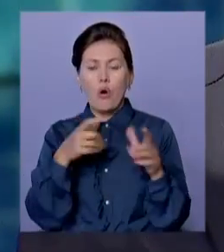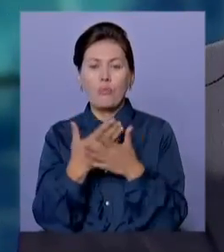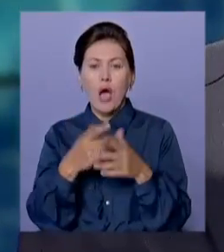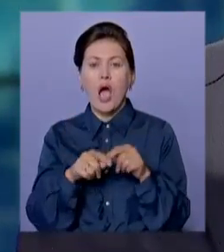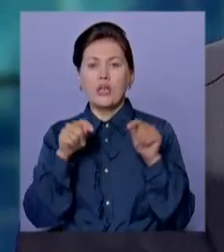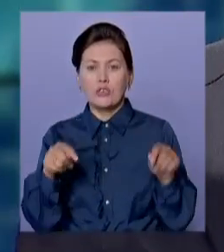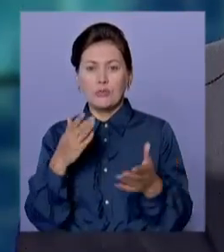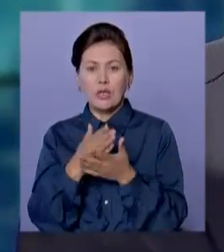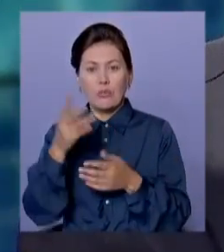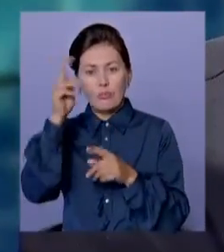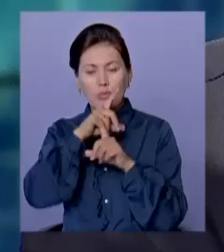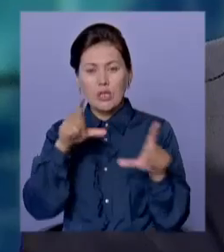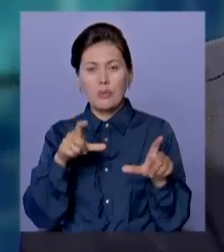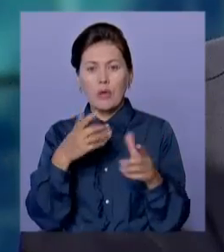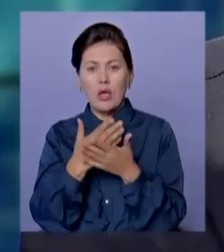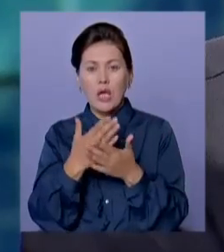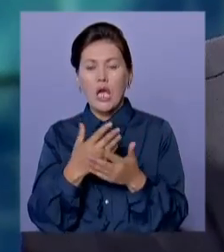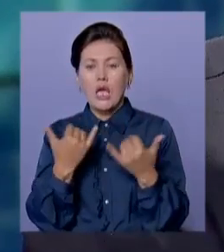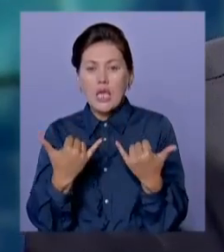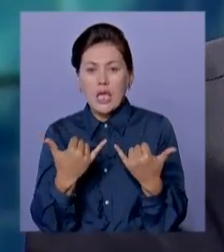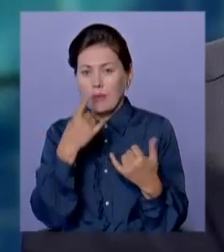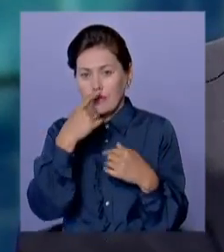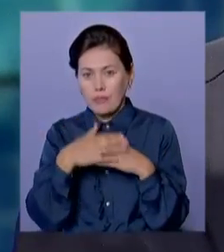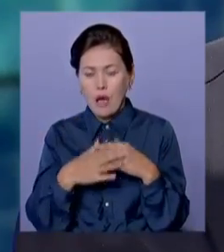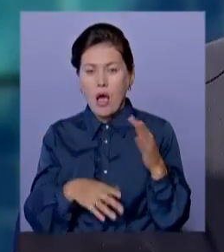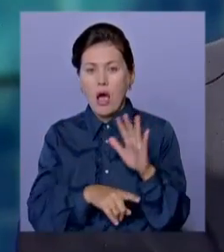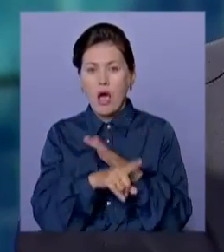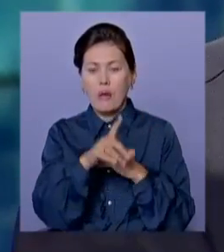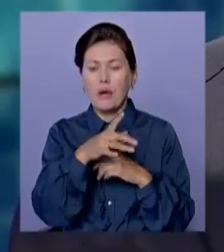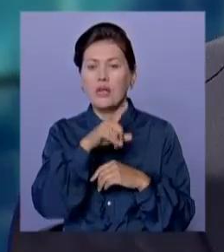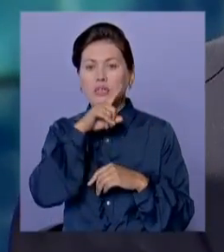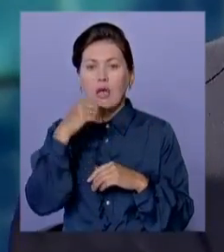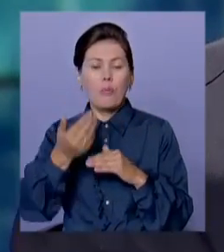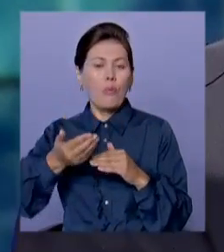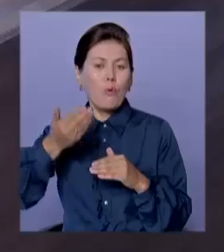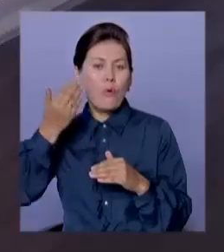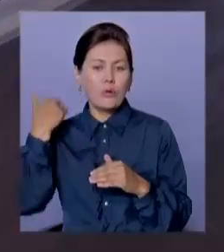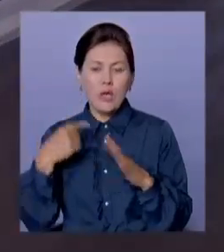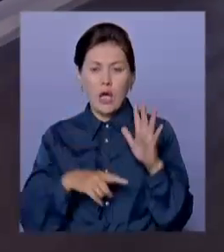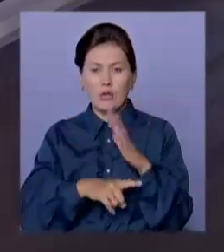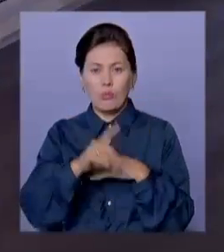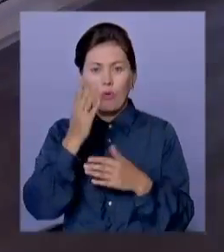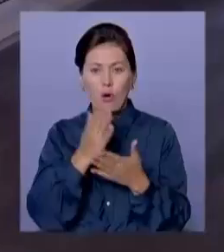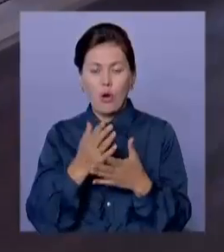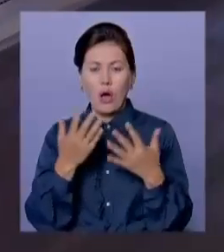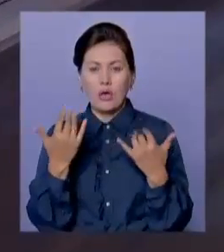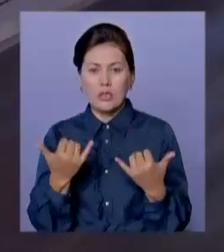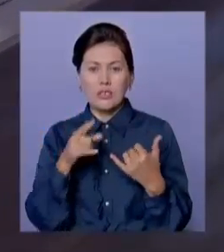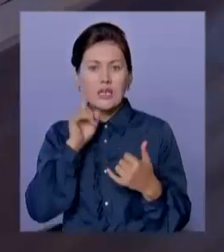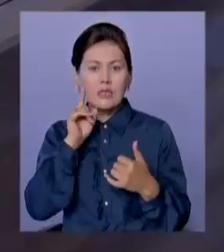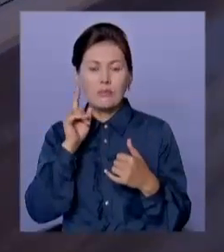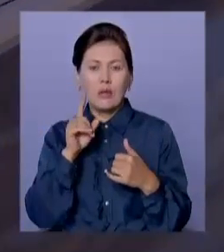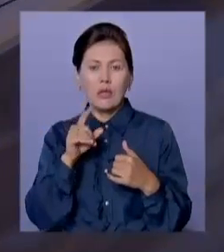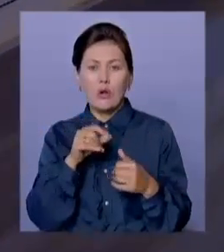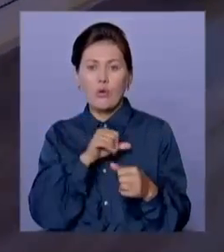ашылып жатыр мектептер. Сол енді ашылып жатыр. А Ресейде оның алдында ашылып қойған. Және де міне енді жас балалар